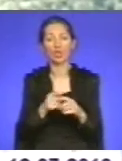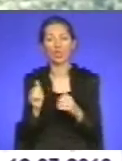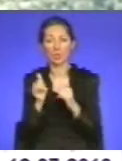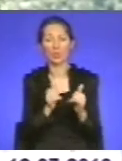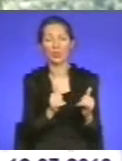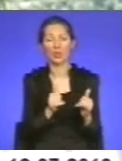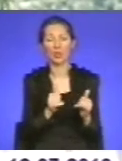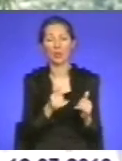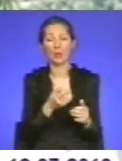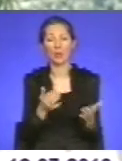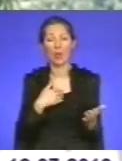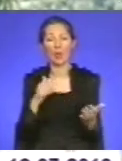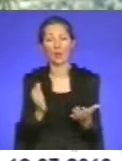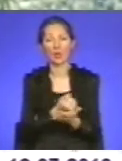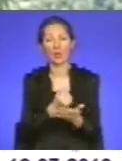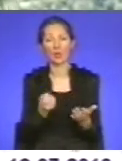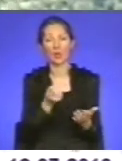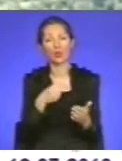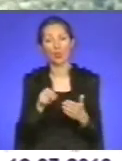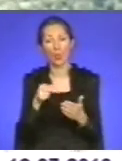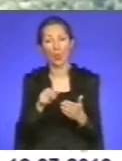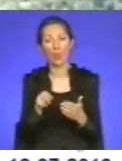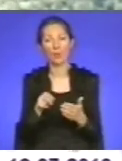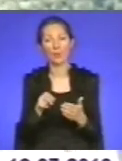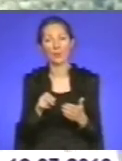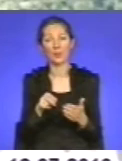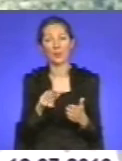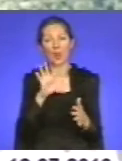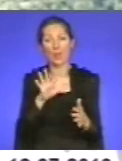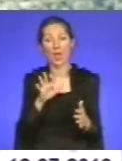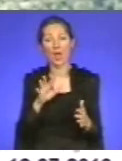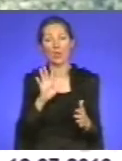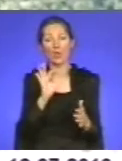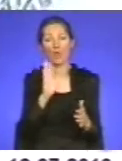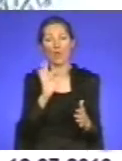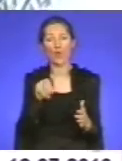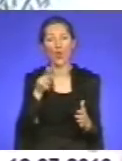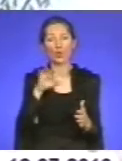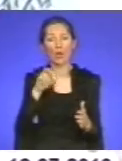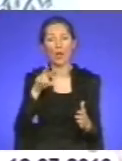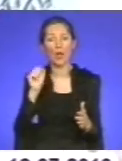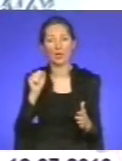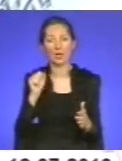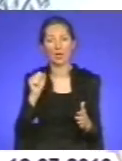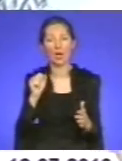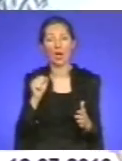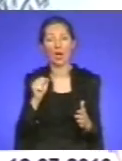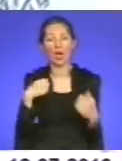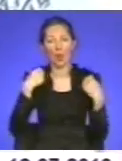забезпечення, де нам вдалося дещо закупити, і 5 водолазних апаратів, і 3 човни дюралєвих, і